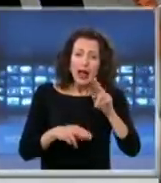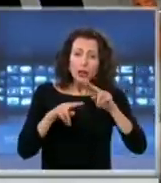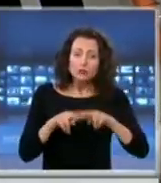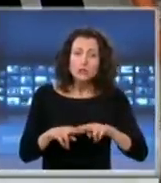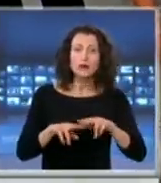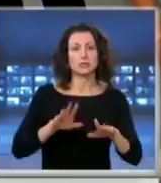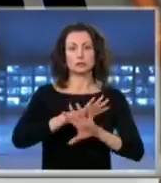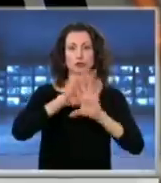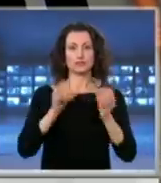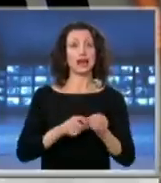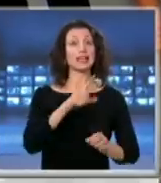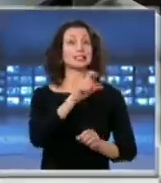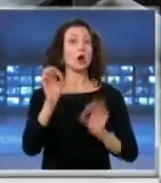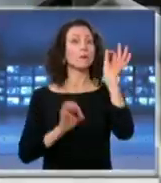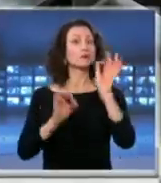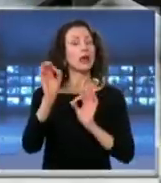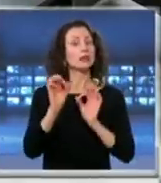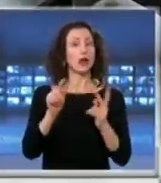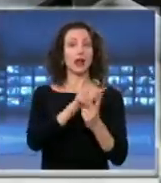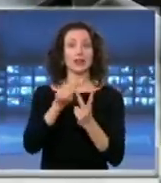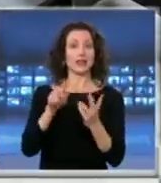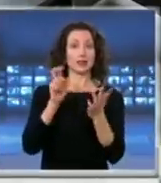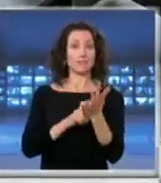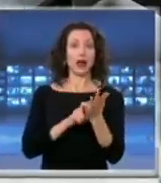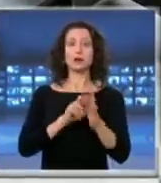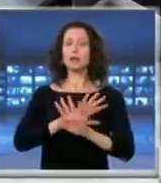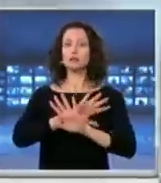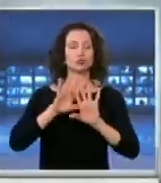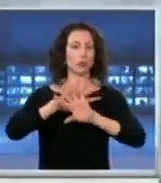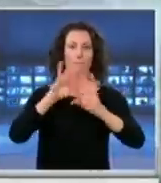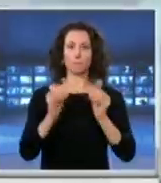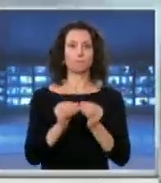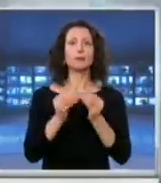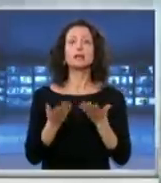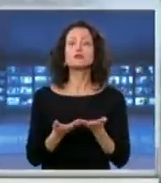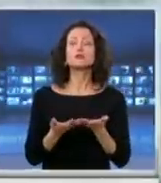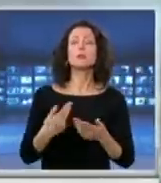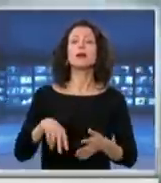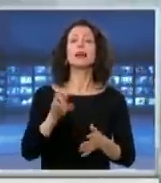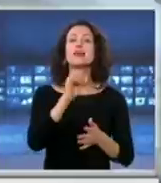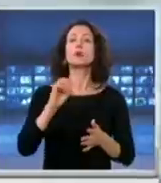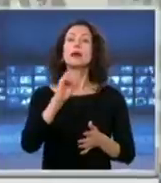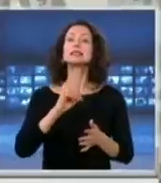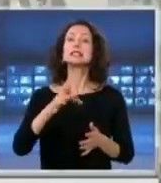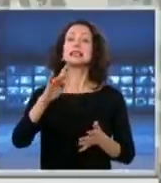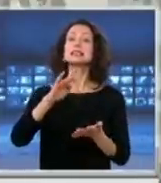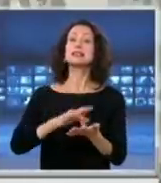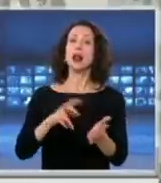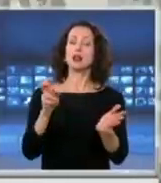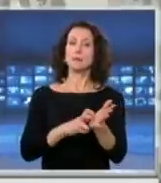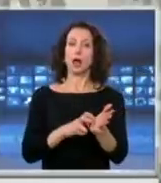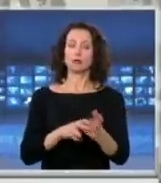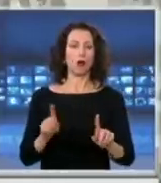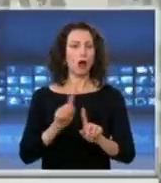до 100%, с което и последните коментари на Европейската централна банка ще отпаднат. Никакво смекчаване